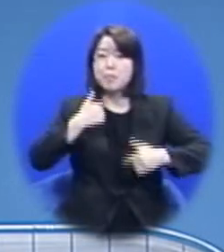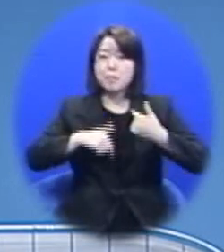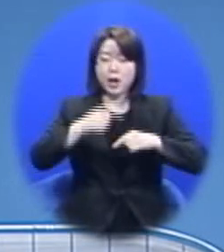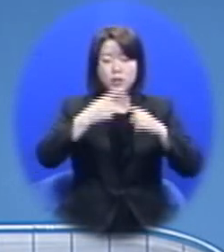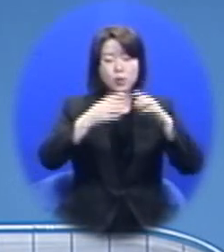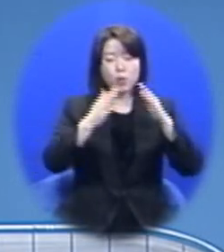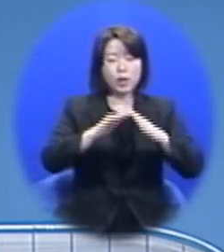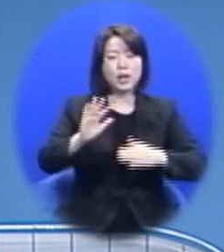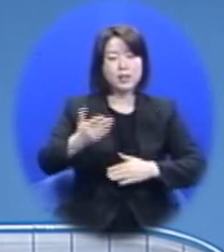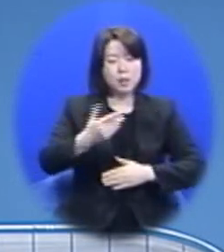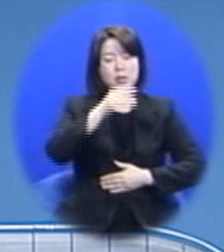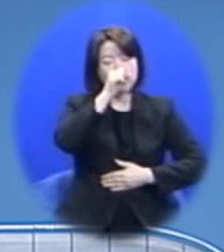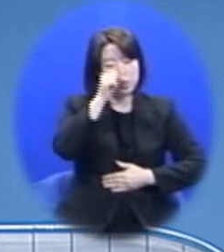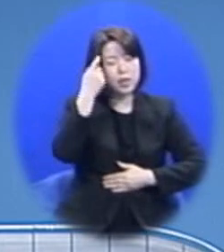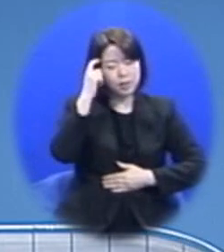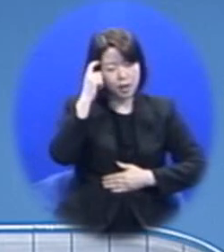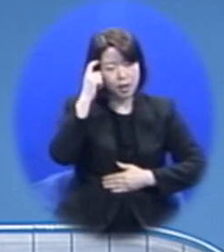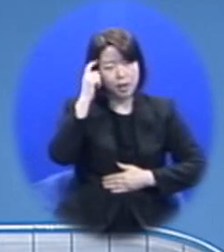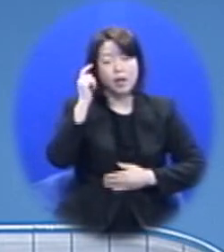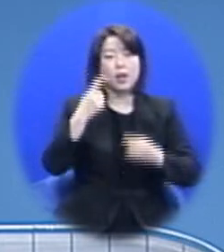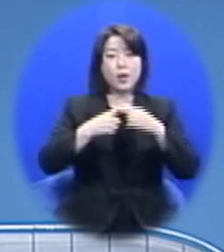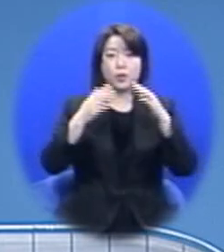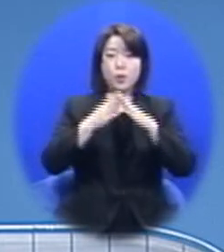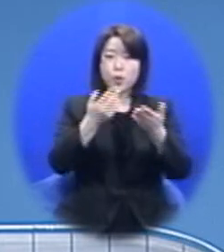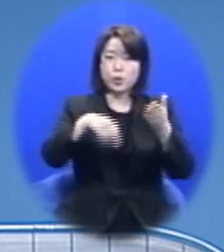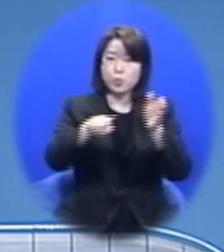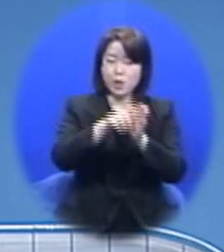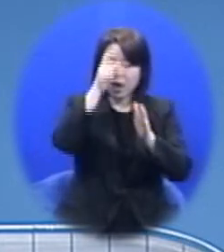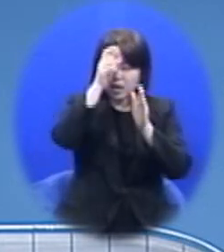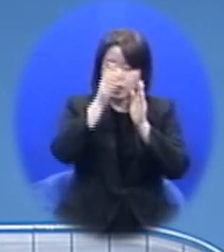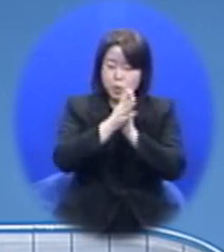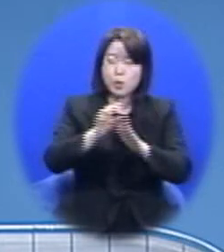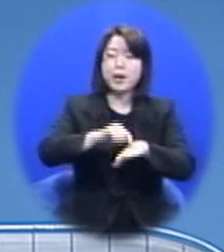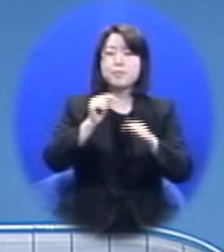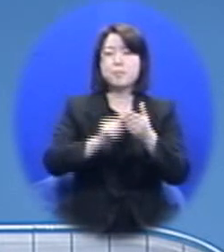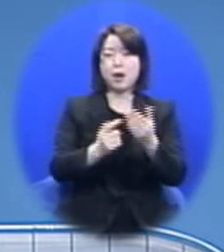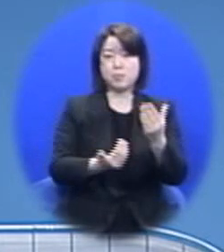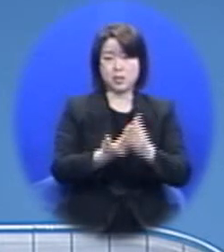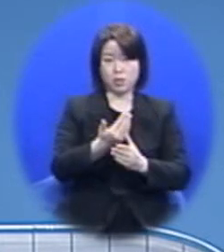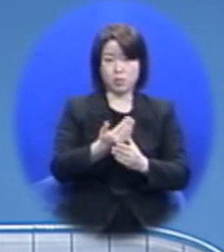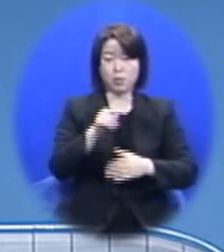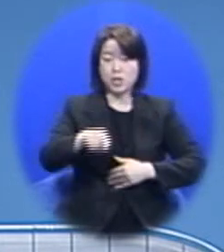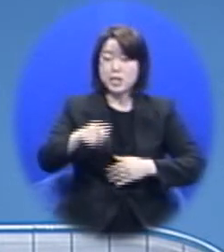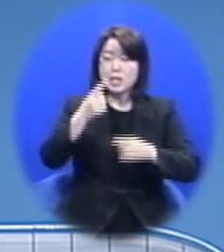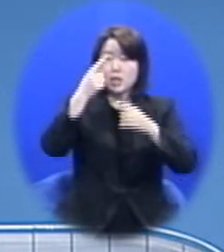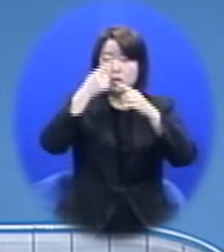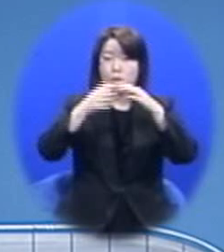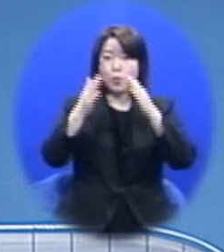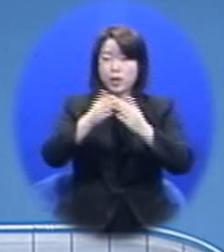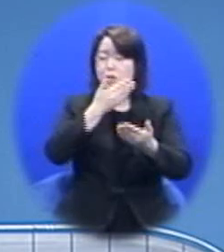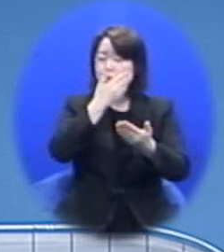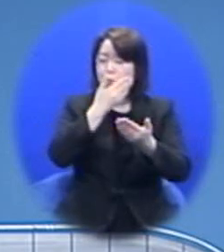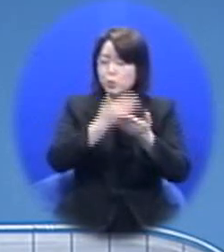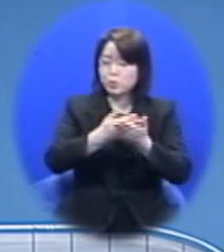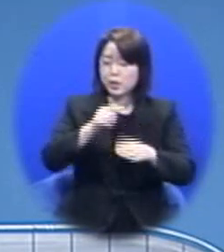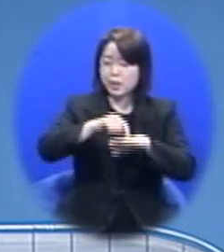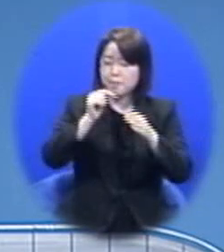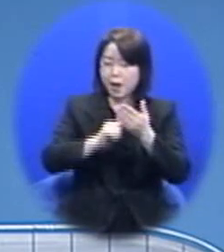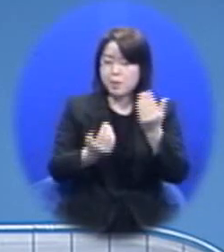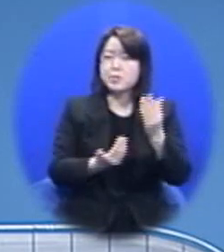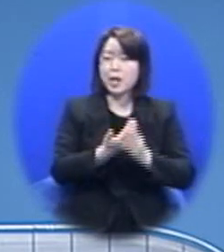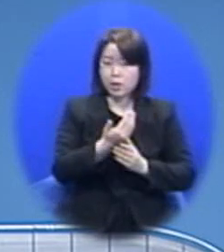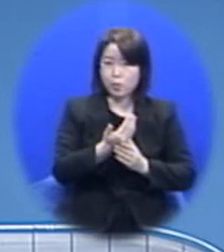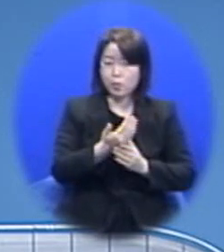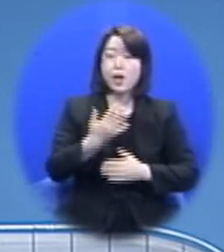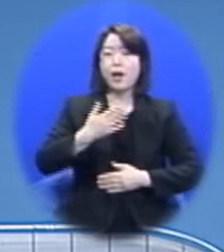될 텐데 교회를 위한 기도하는 마음이 생기고 이 교회가 소중하다는 느낌이 들고 내가 교회를 위해서